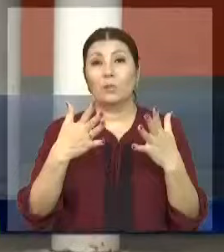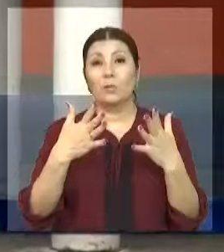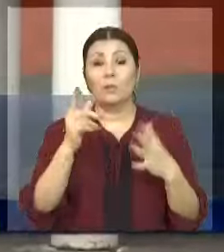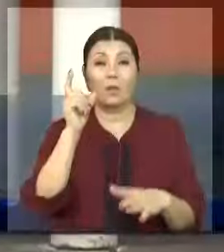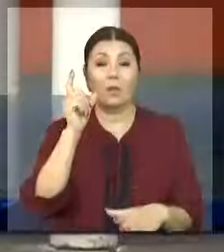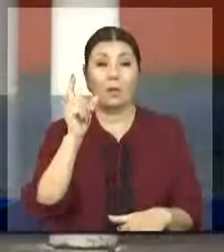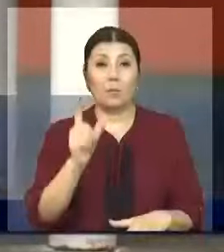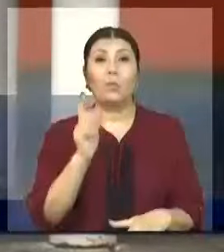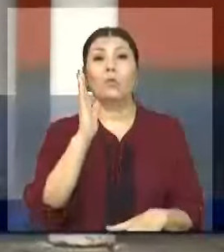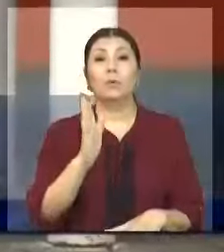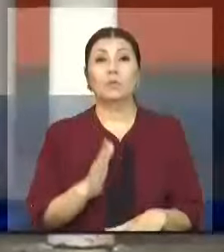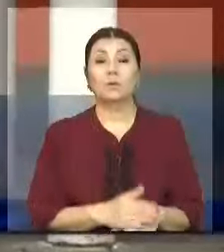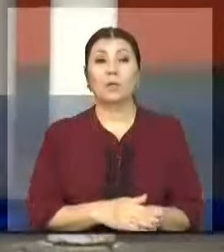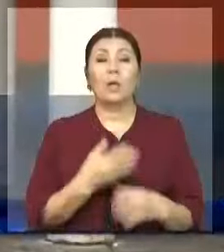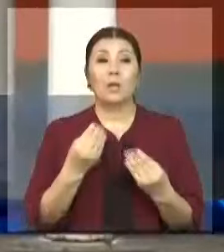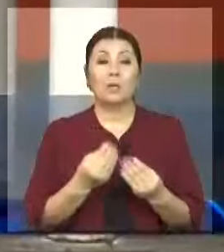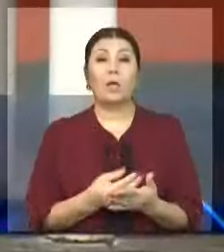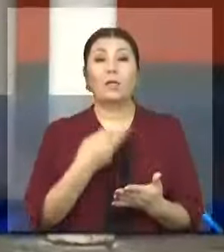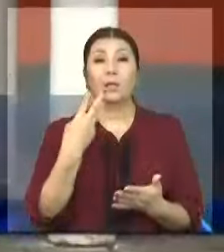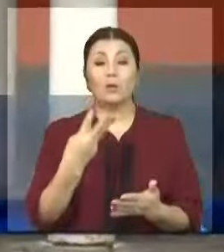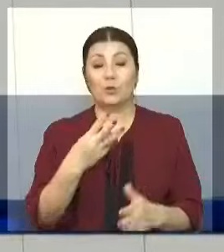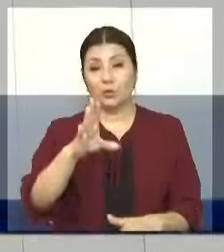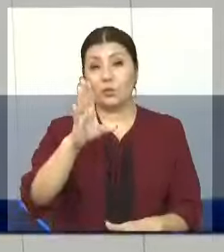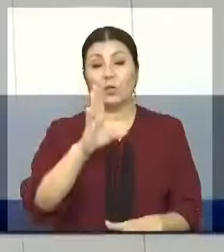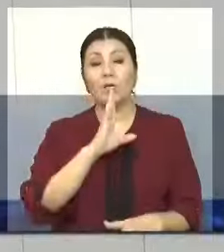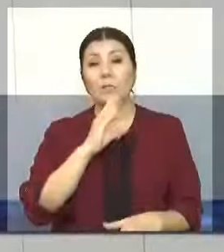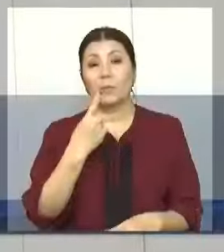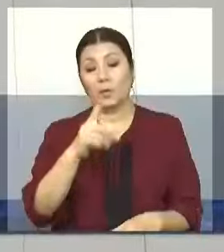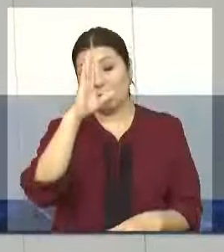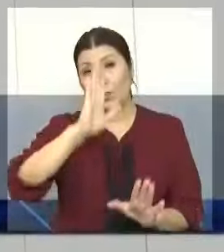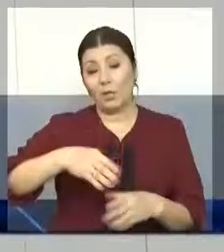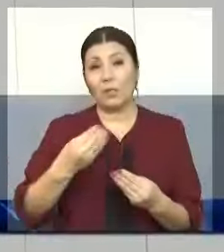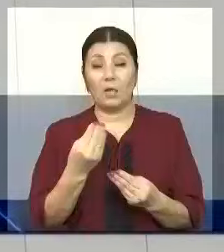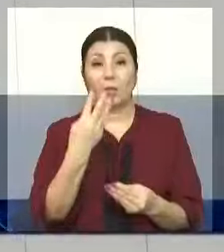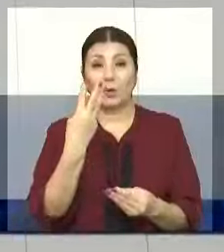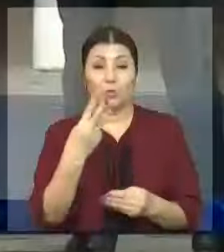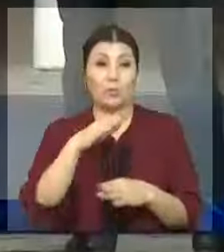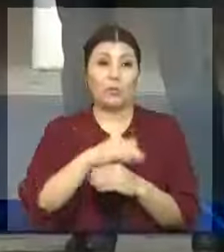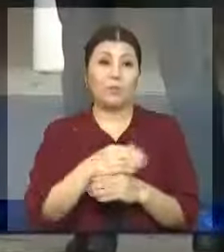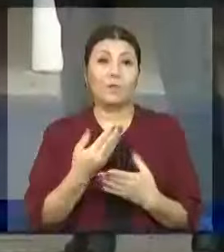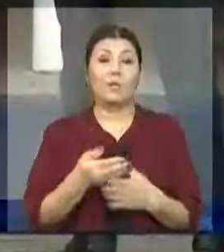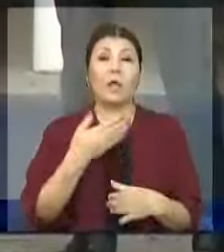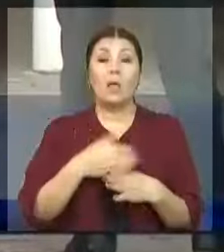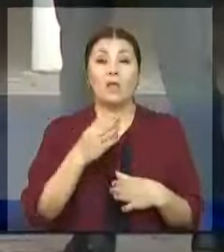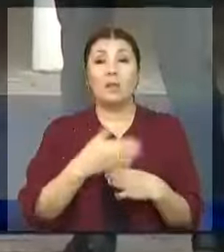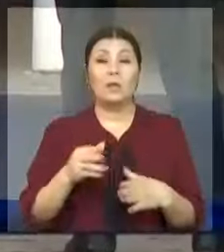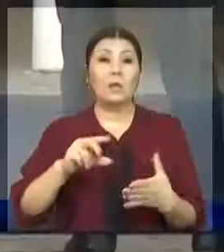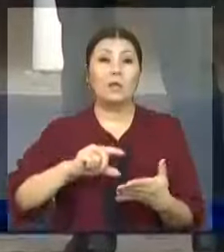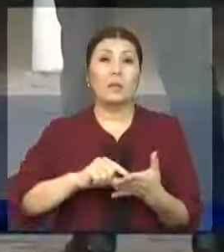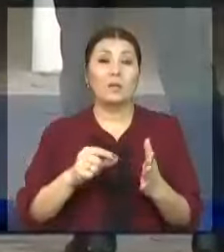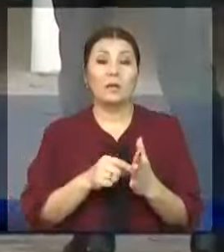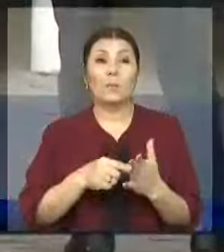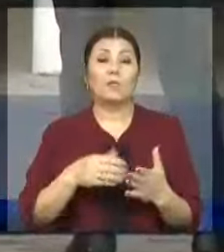өссін. Үш қыз бір ұлдан кейін тағы үш ер баламен толыққан отбасы несиеге алған пәтерде тұрады. Отағасы Батырхан дөңгелек